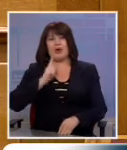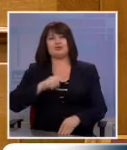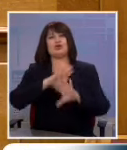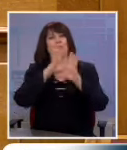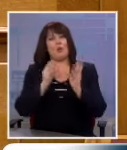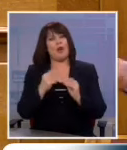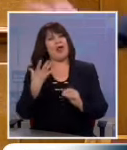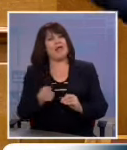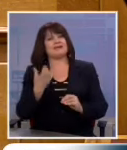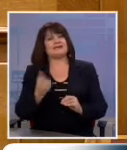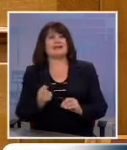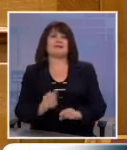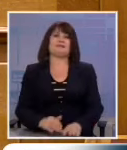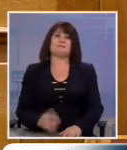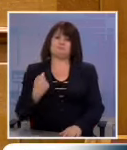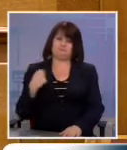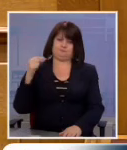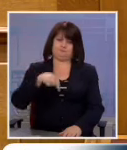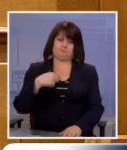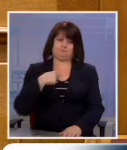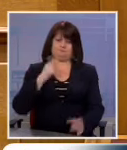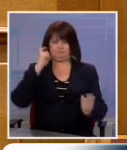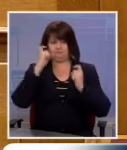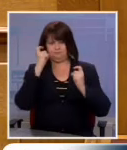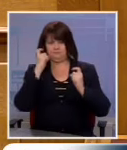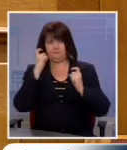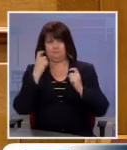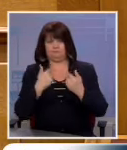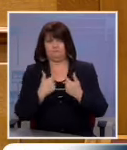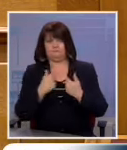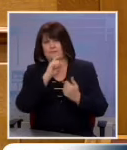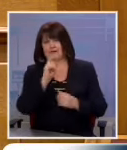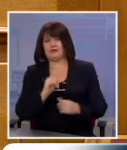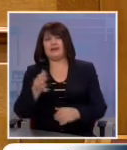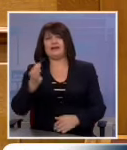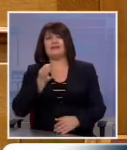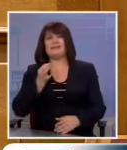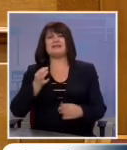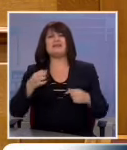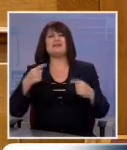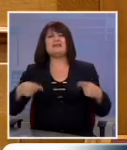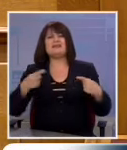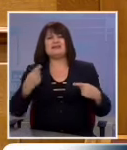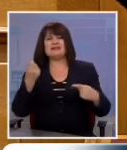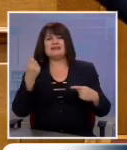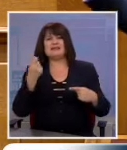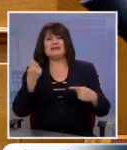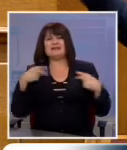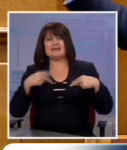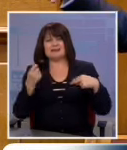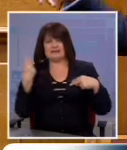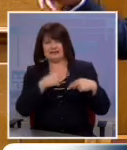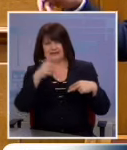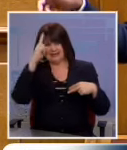έχετε. Έρχομαι εγώ, διαιρωτώ με. Άκουσα το όνομα Σόιμπλε από κάπου? Γιατί